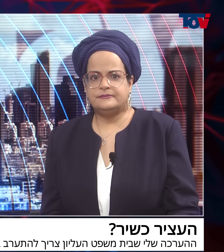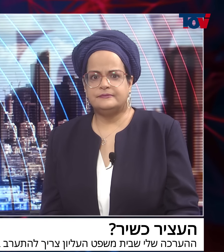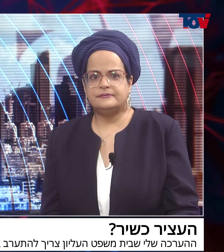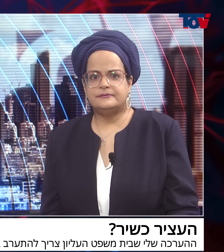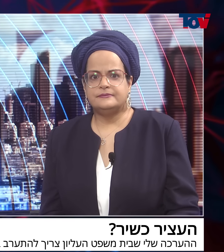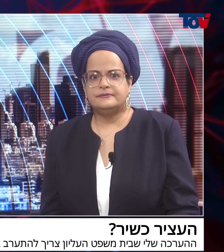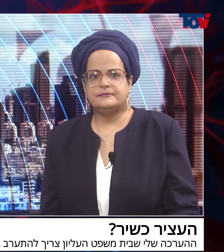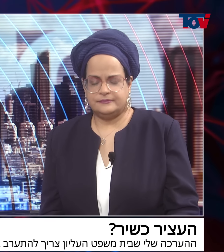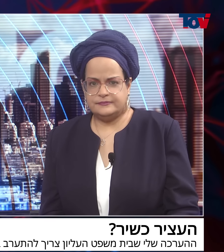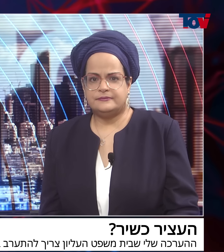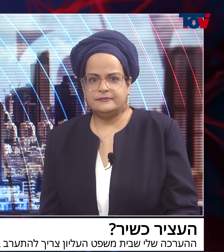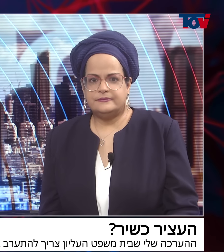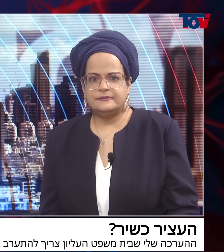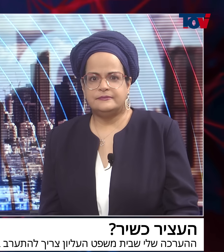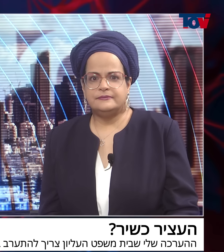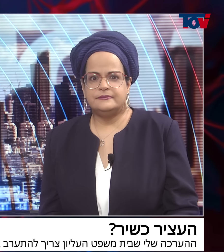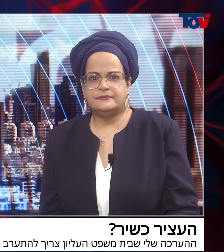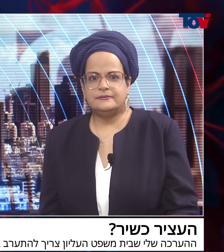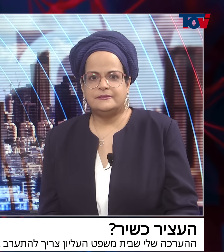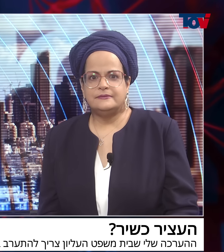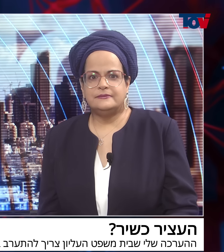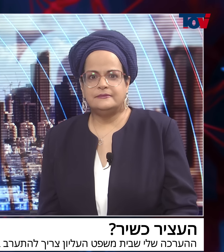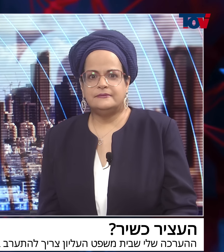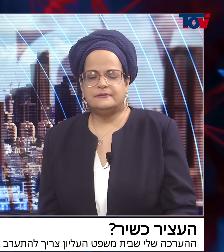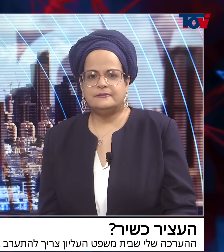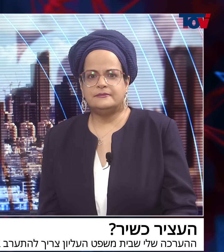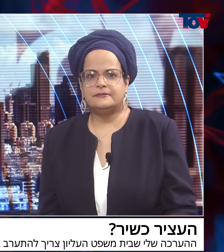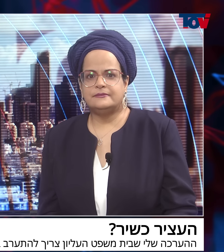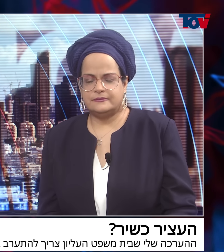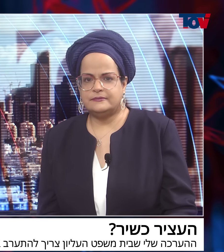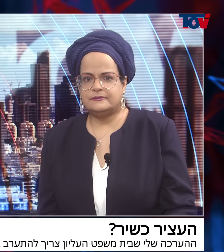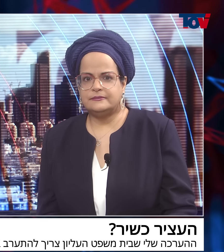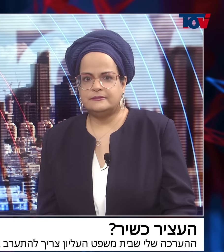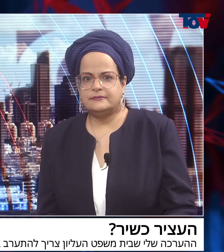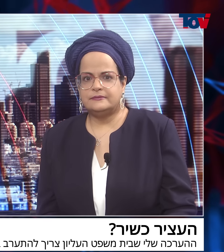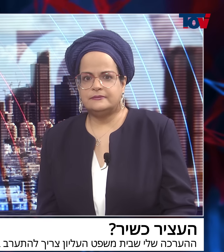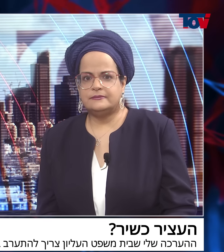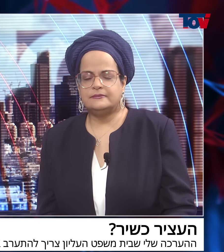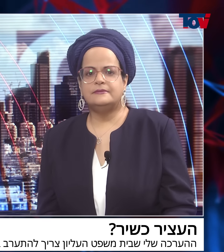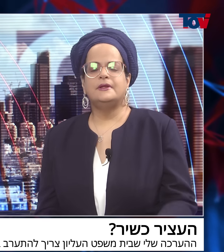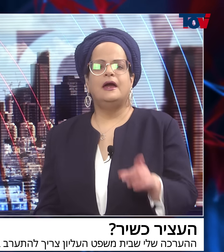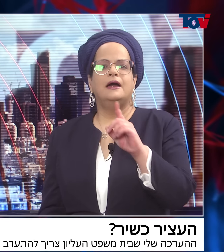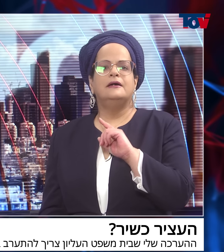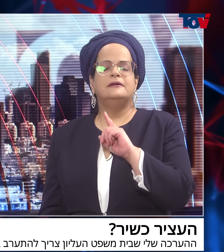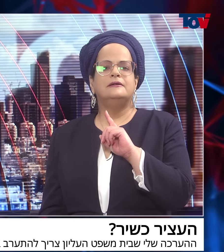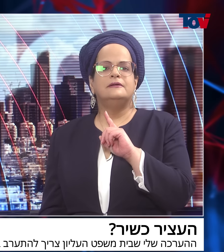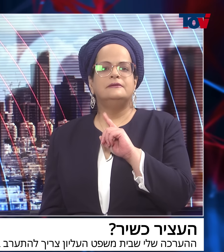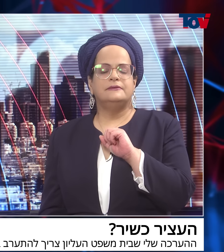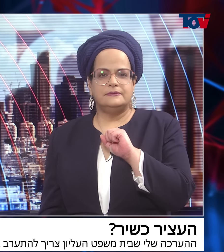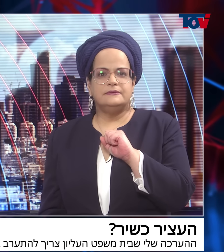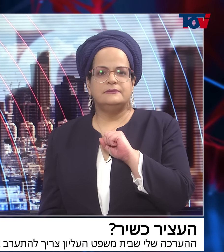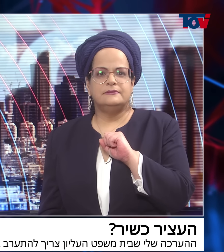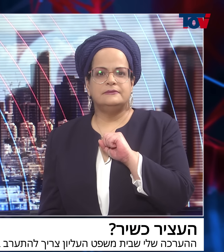זה לפגוע בביטחון מדינת ישראל. ולכן, אם התוכן פוגע בביטחון מדינת ישראל, אנחנו לא מבקשים לחשוף אותו.